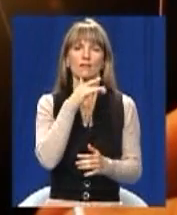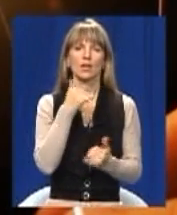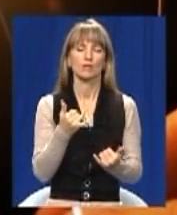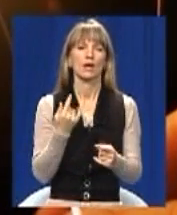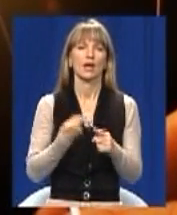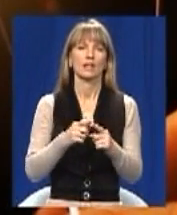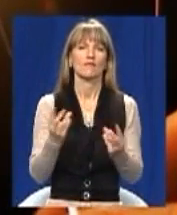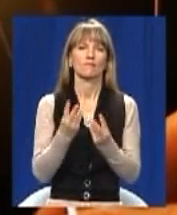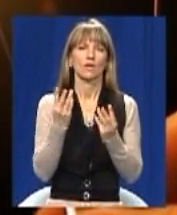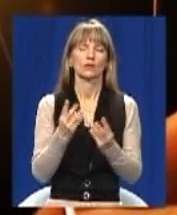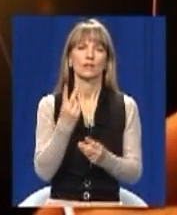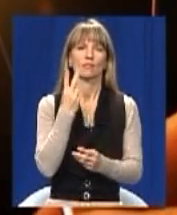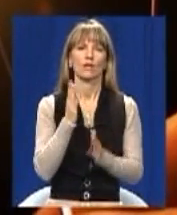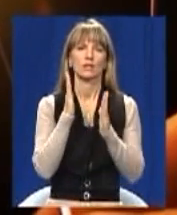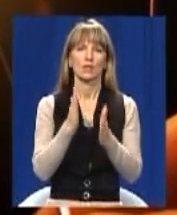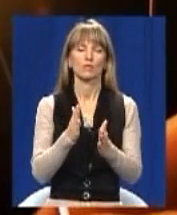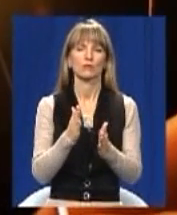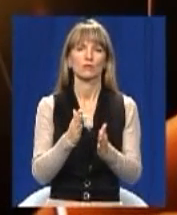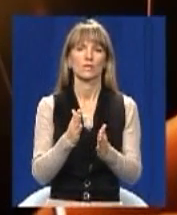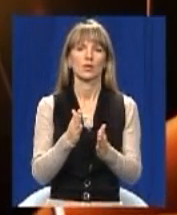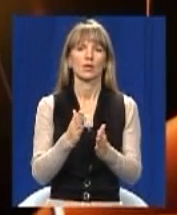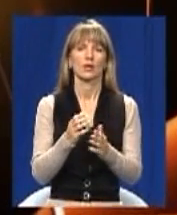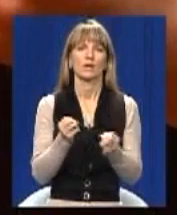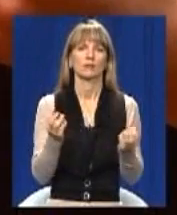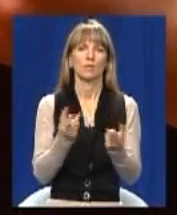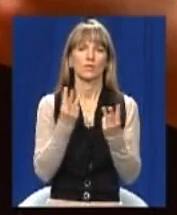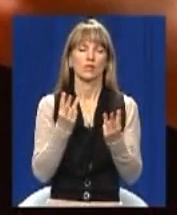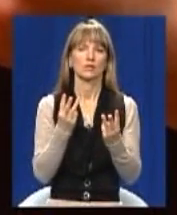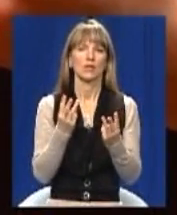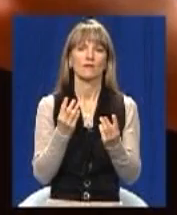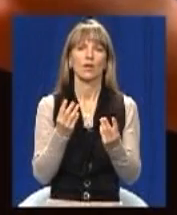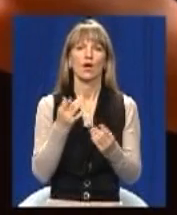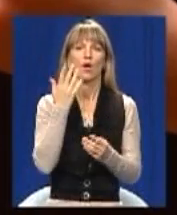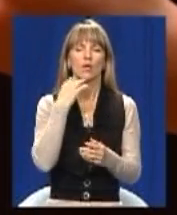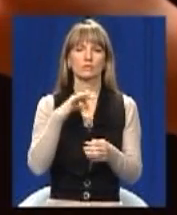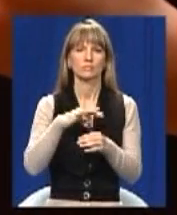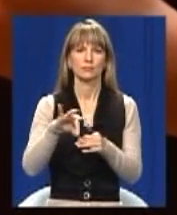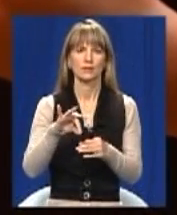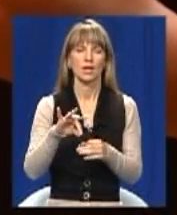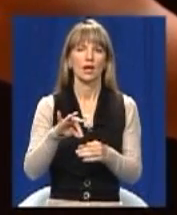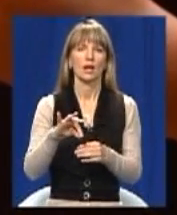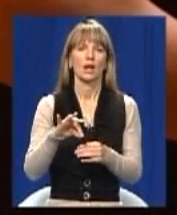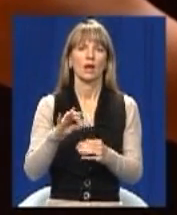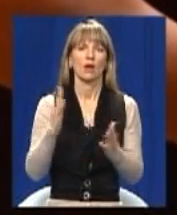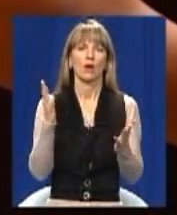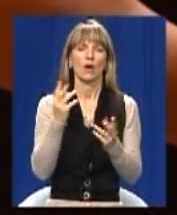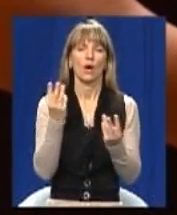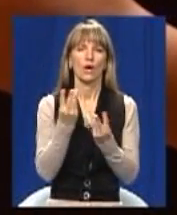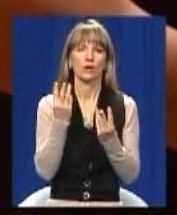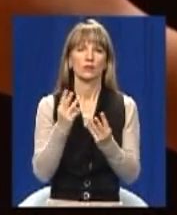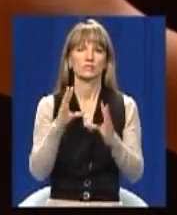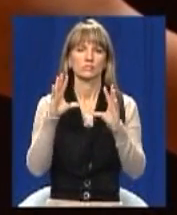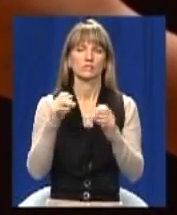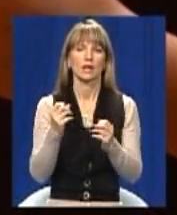таким чином йшов у двох напрямках – полум'яний та іскристий вогонь. При підпалюванні бенгальський вогонь повільно горить, розкидаючи